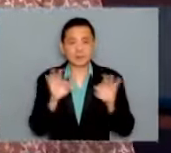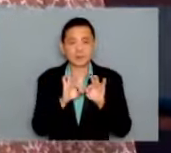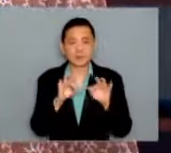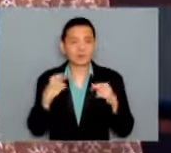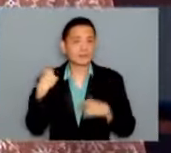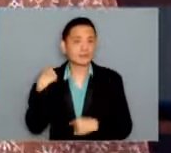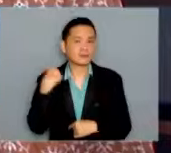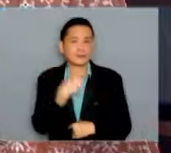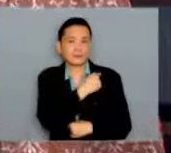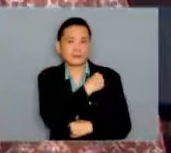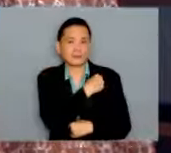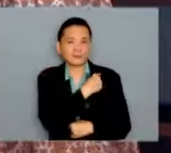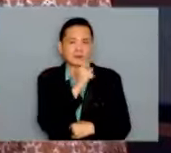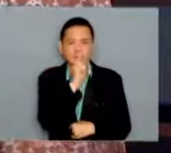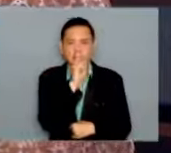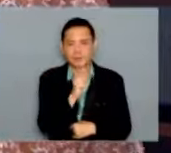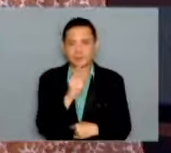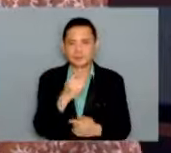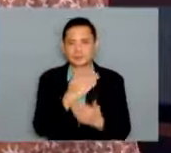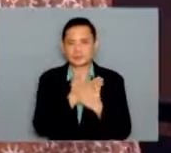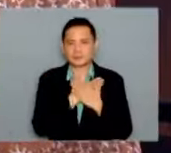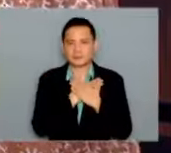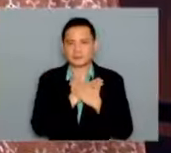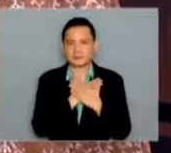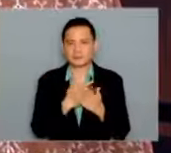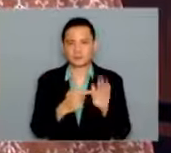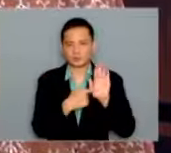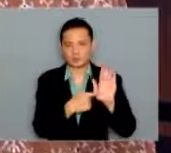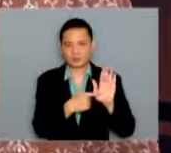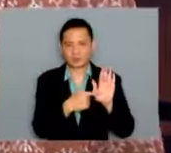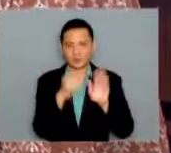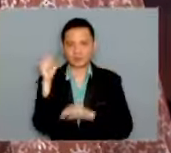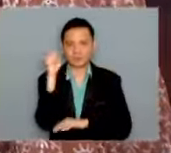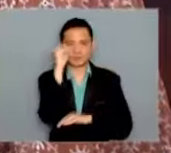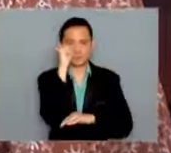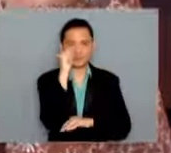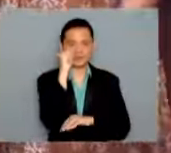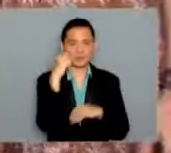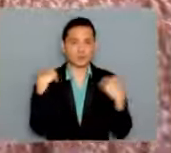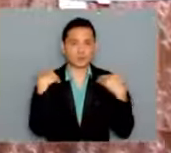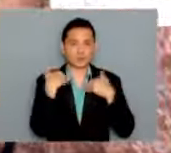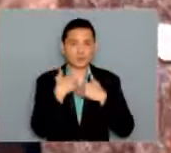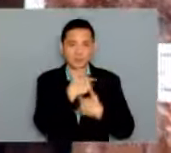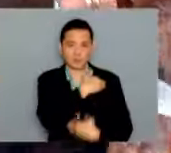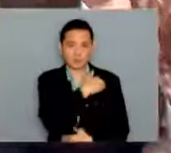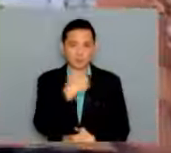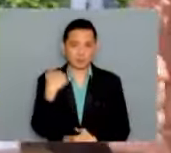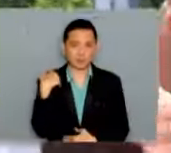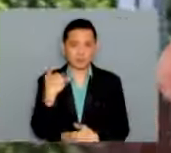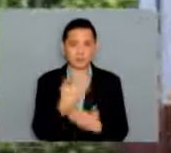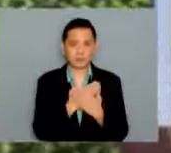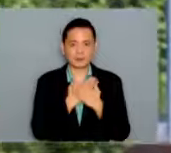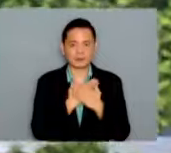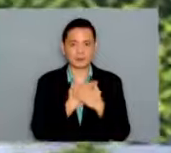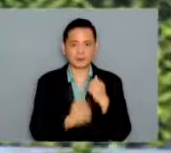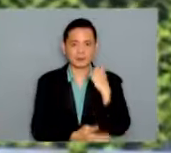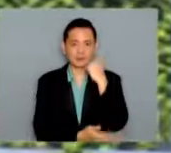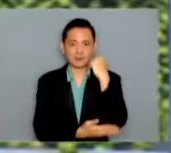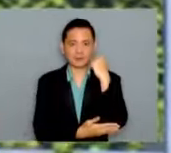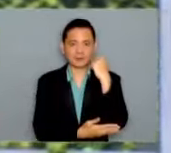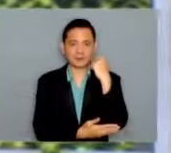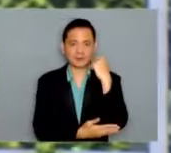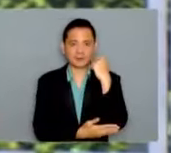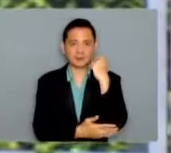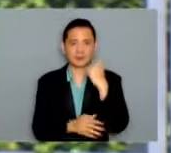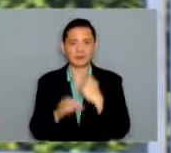siya. So, nag-side view lang ako, no? So, yung shoulder should be relaxed. Yung elbow, at least 90 degrees yung angle. Yung fist, dapat hindi